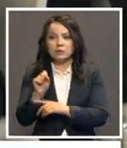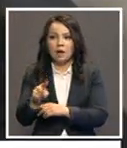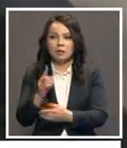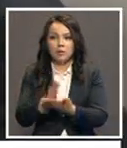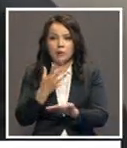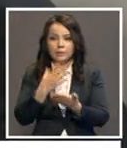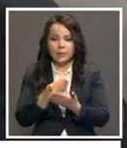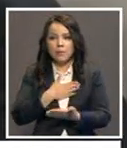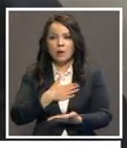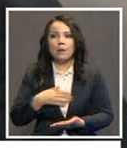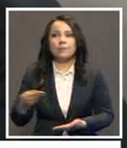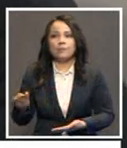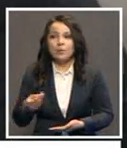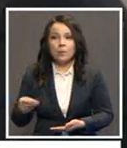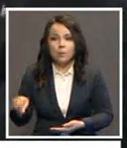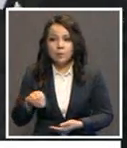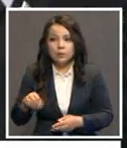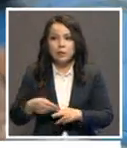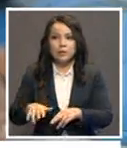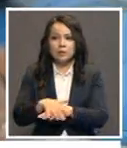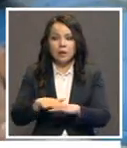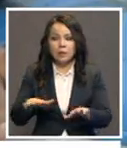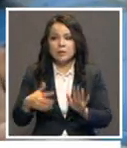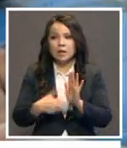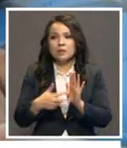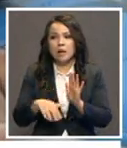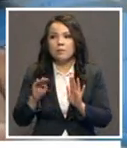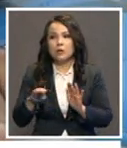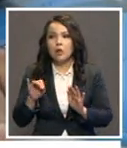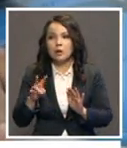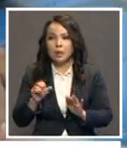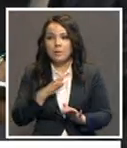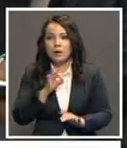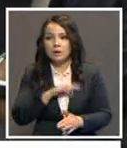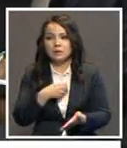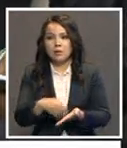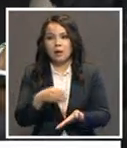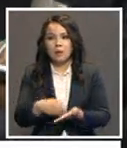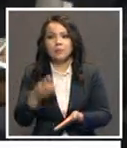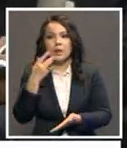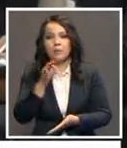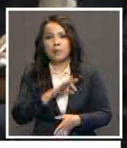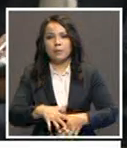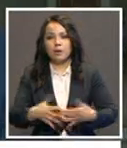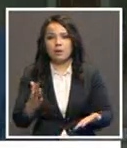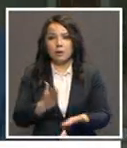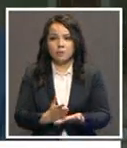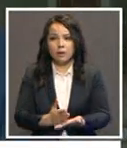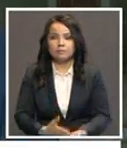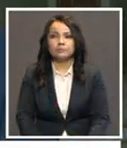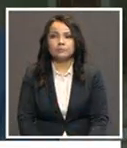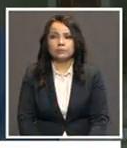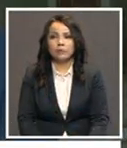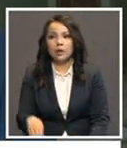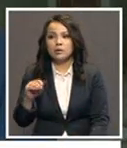кәсіпкерлер біздің ұнымызды жылына 80 мың тоннаға дейін тұтынуға мүдделі. Сондықтан сауда-саттықты арттыру екі елге де тиімді болмақ. Жаңаөзен